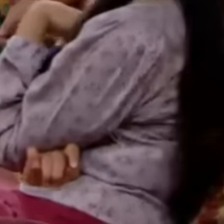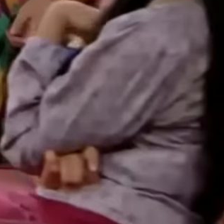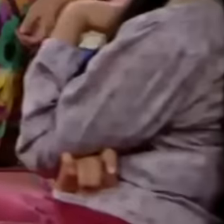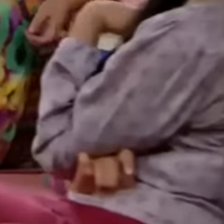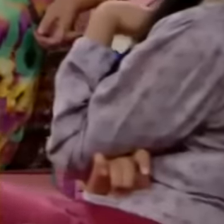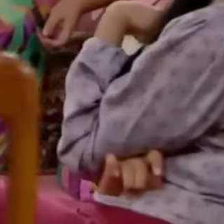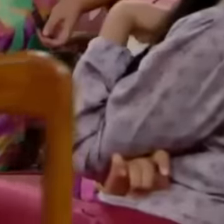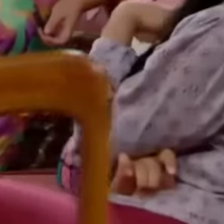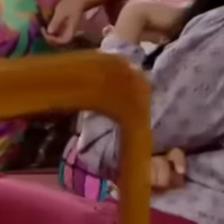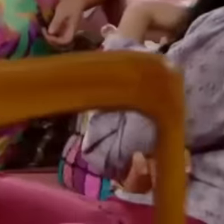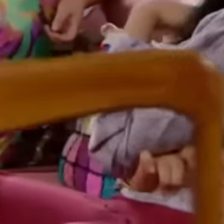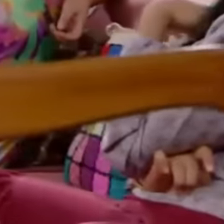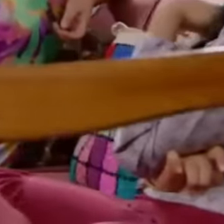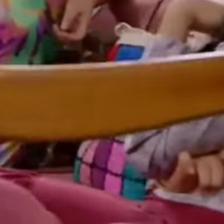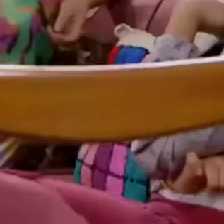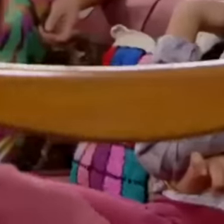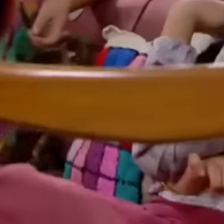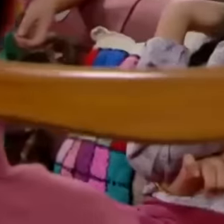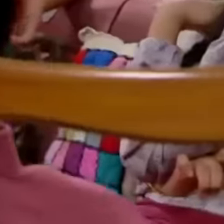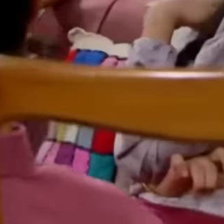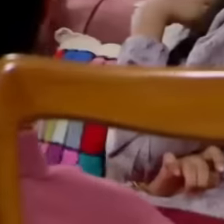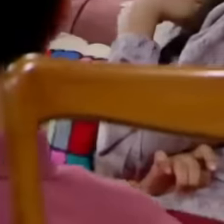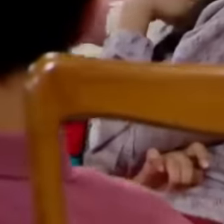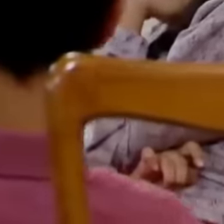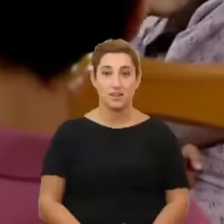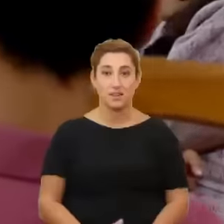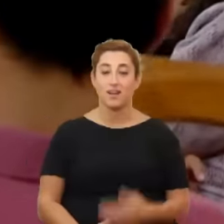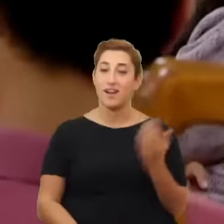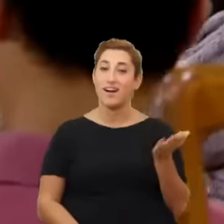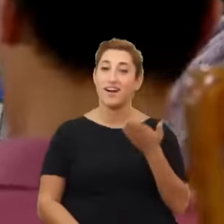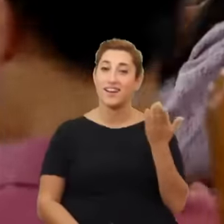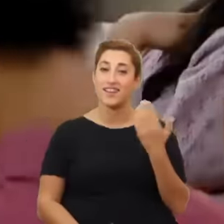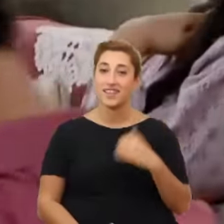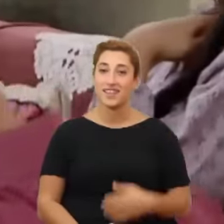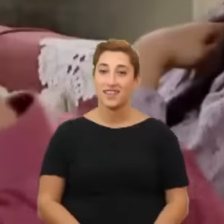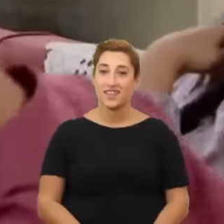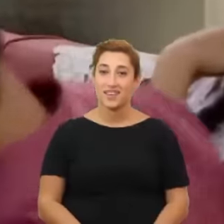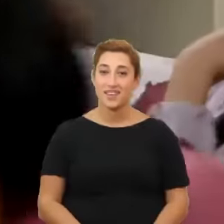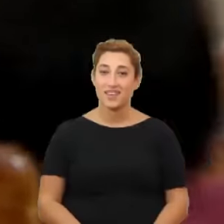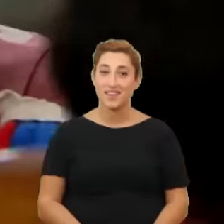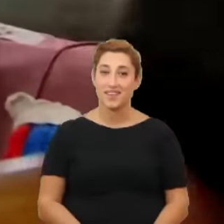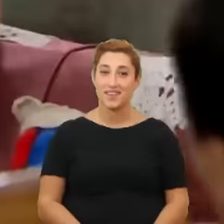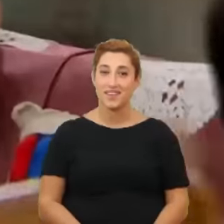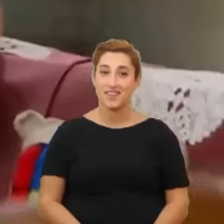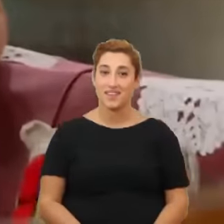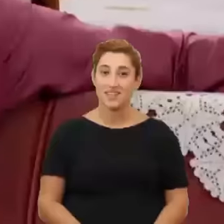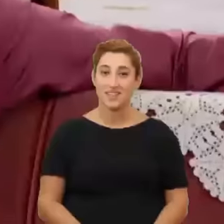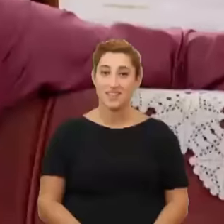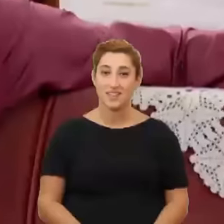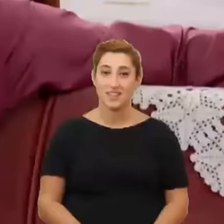Rukiye keyifle gülümseyerek yüzü kendine dönüp Rıza'nın karısına dikkatle bakıyor. Rıza gururla gülümsedi.